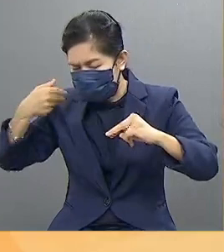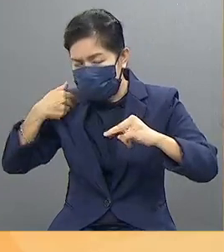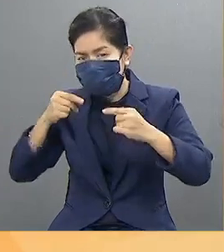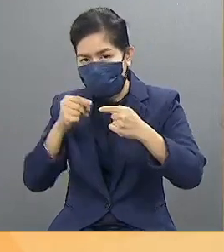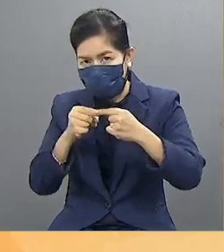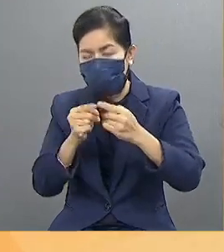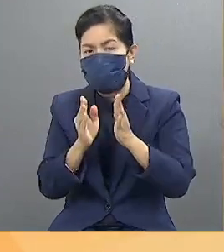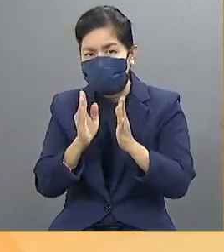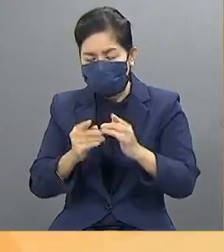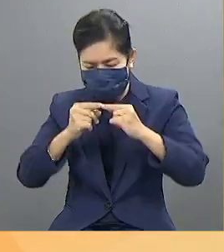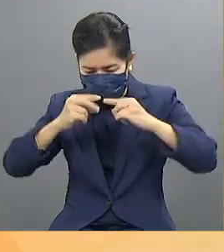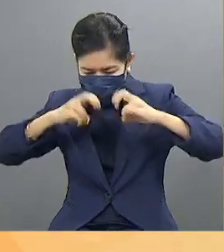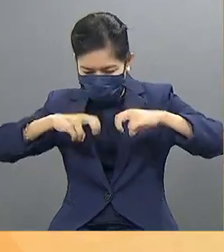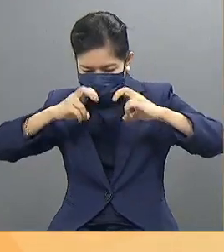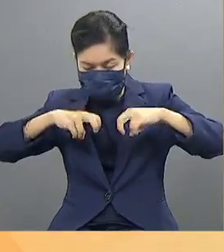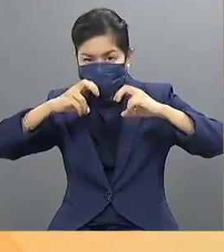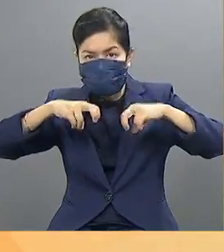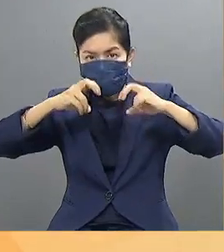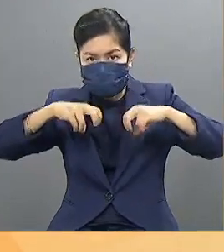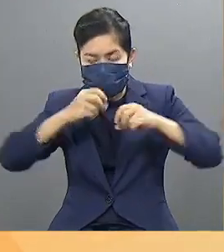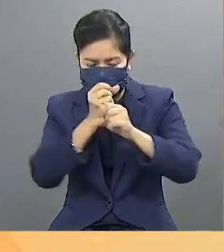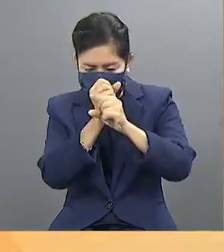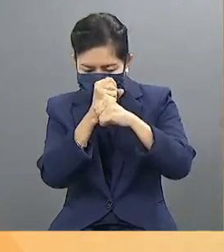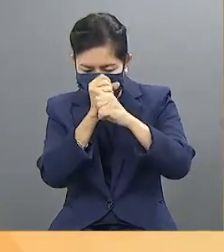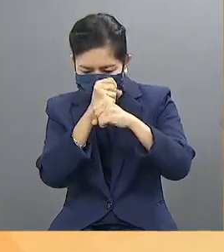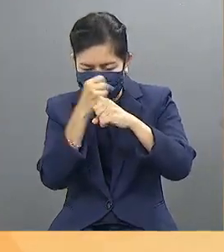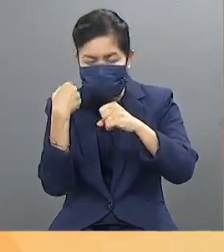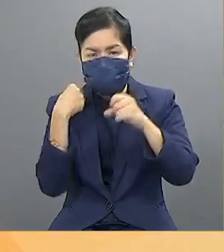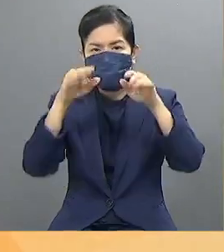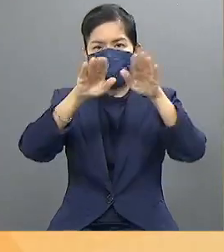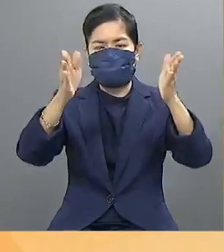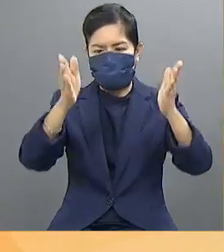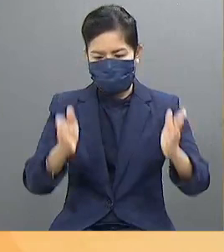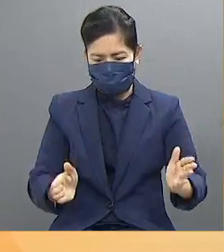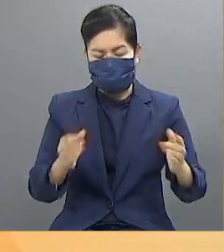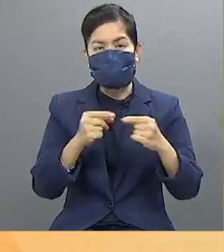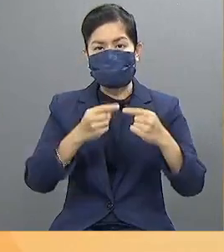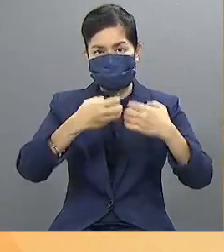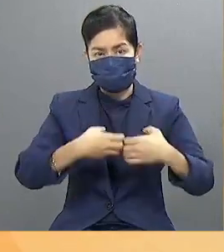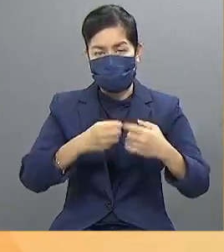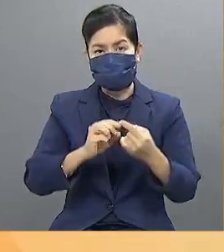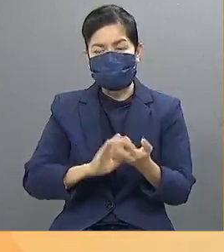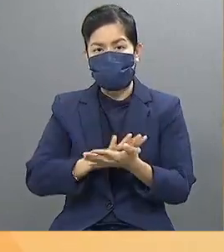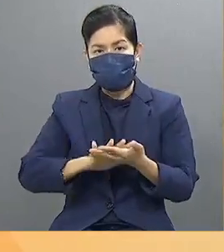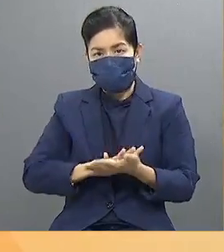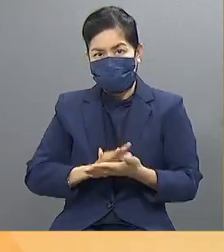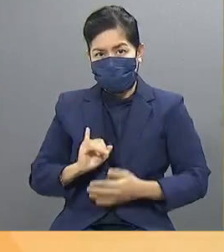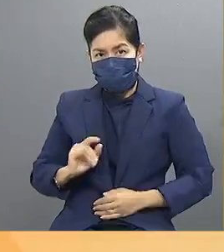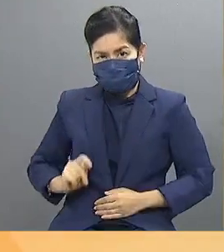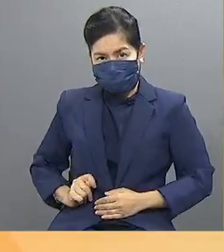รวมทั้งการที่เครื่องล้างไตอัตโนมัตินะครับในตอนนี้เรามีแล้วในที่ล้างไตที่บ้านเองอยู่เครื่องทำกล